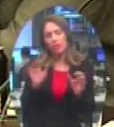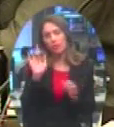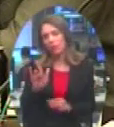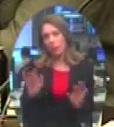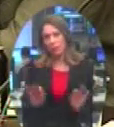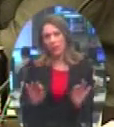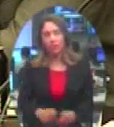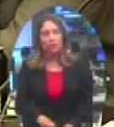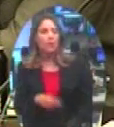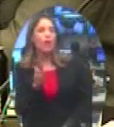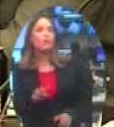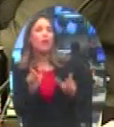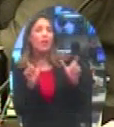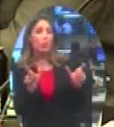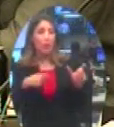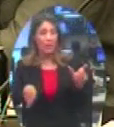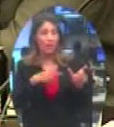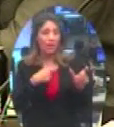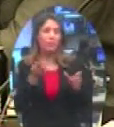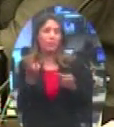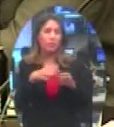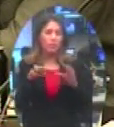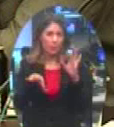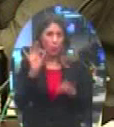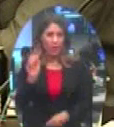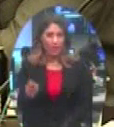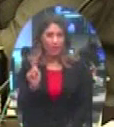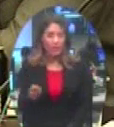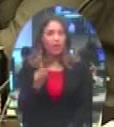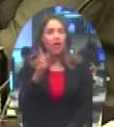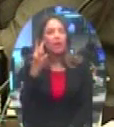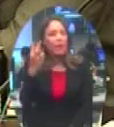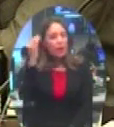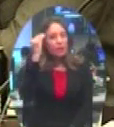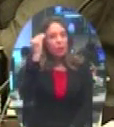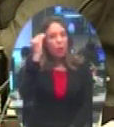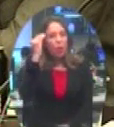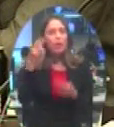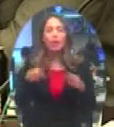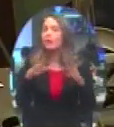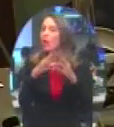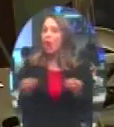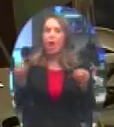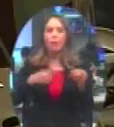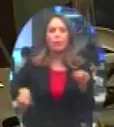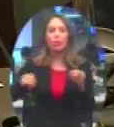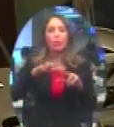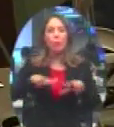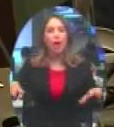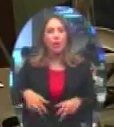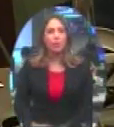מאיתנו לרוץ לבחירות בכנסת, אבל מתי כדאי לכם לזכור, אי אפשר להעלים אותנו מהארץ הזאת. מדינת